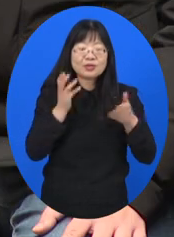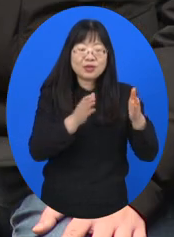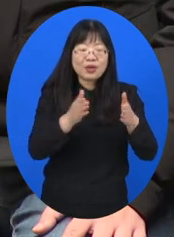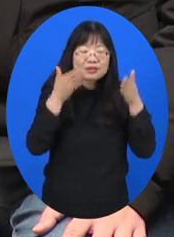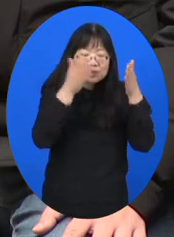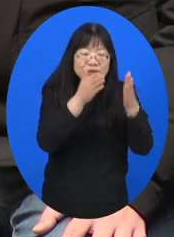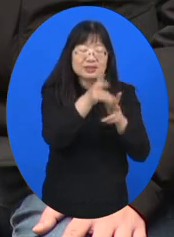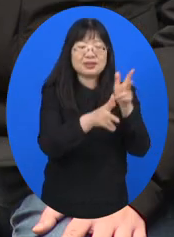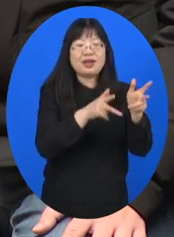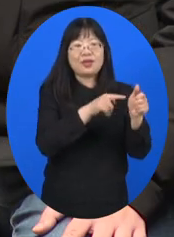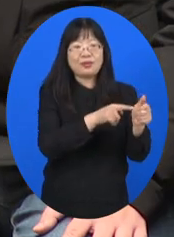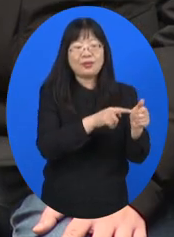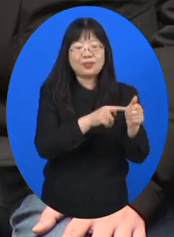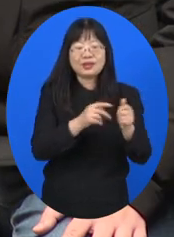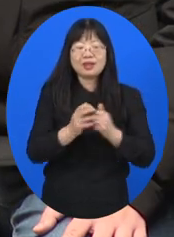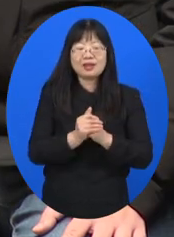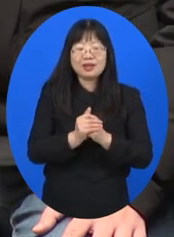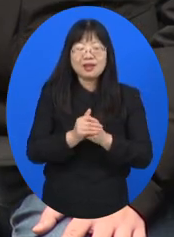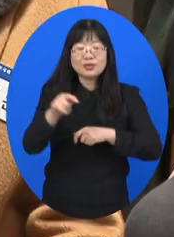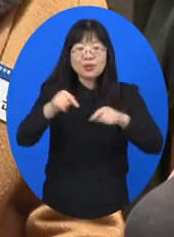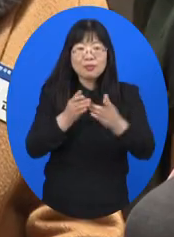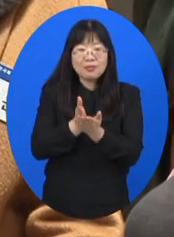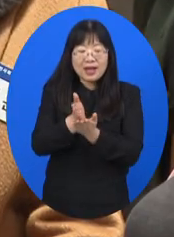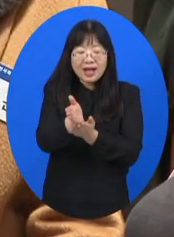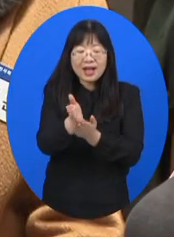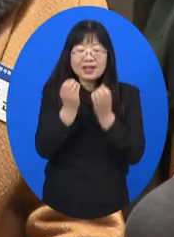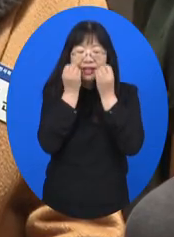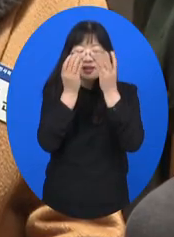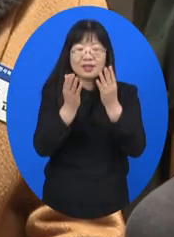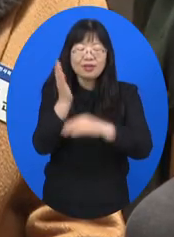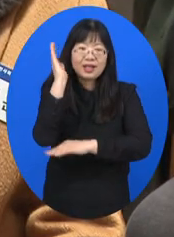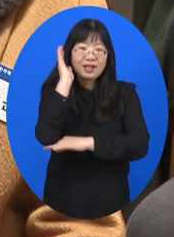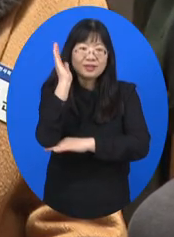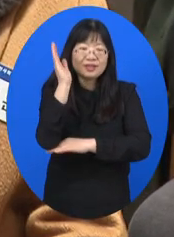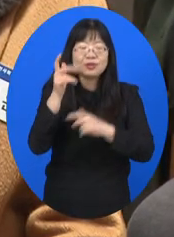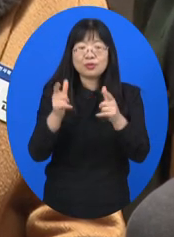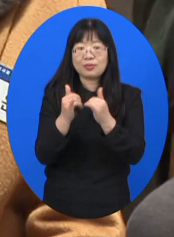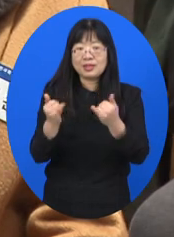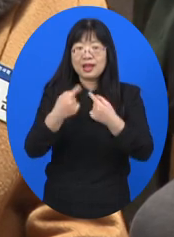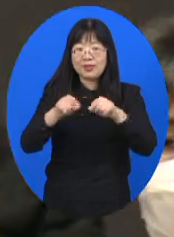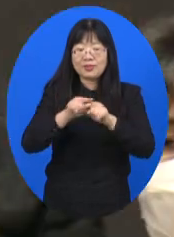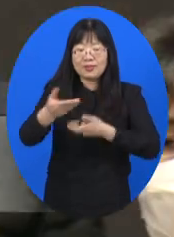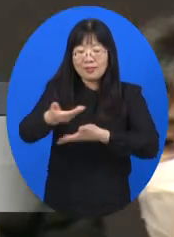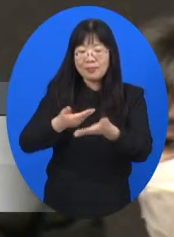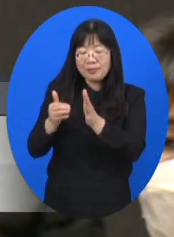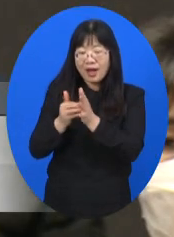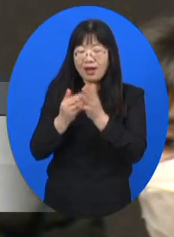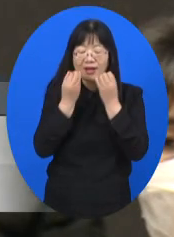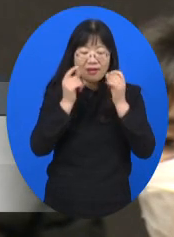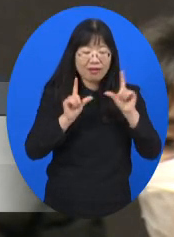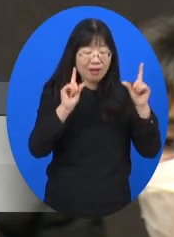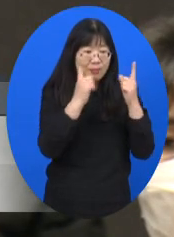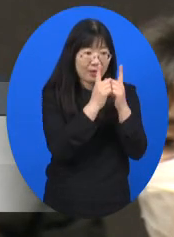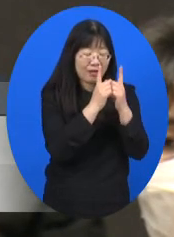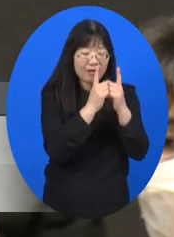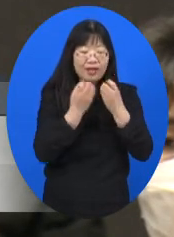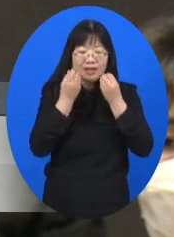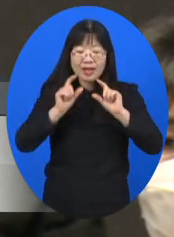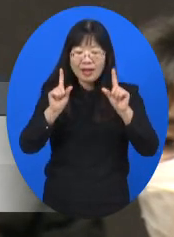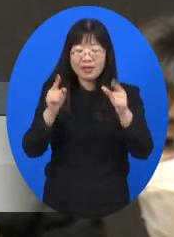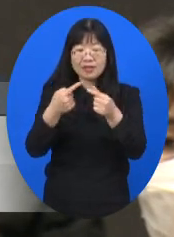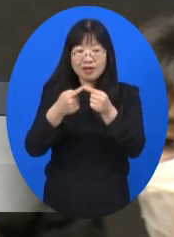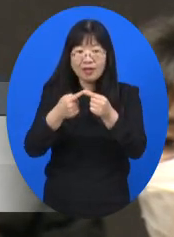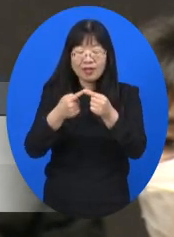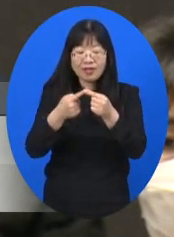역점 사업 등 도정 방향을 담은 신년 메시지를 도민과 공유했습니다. 새해를 맞이해서 새해